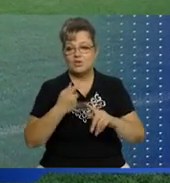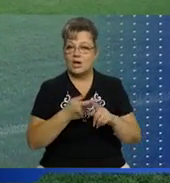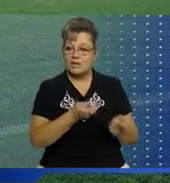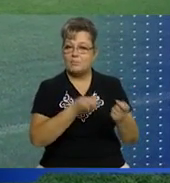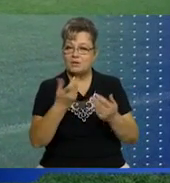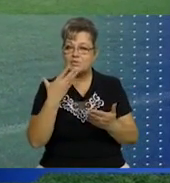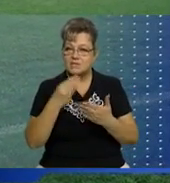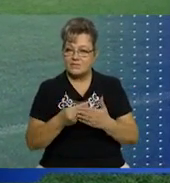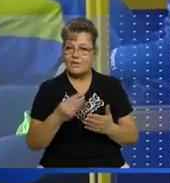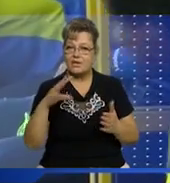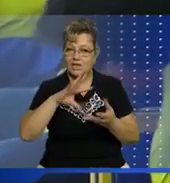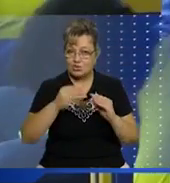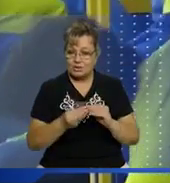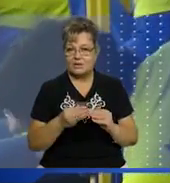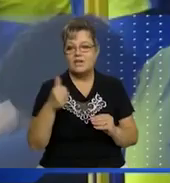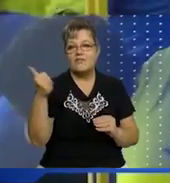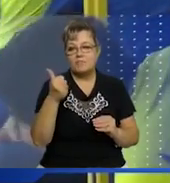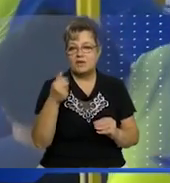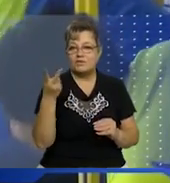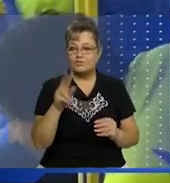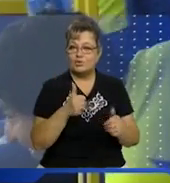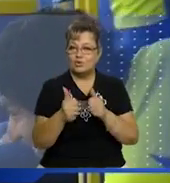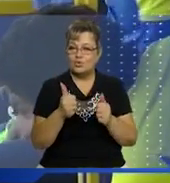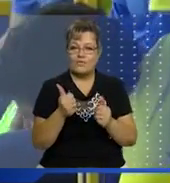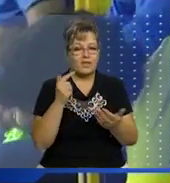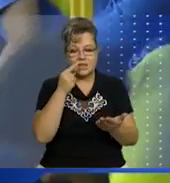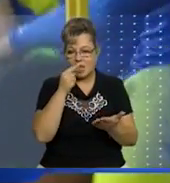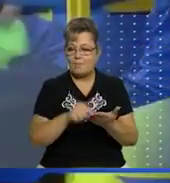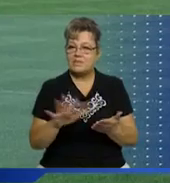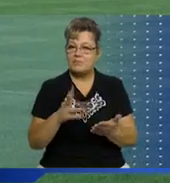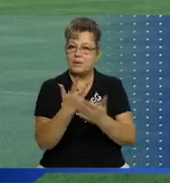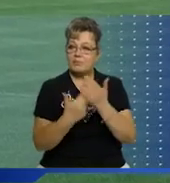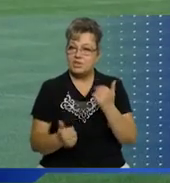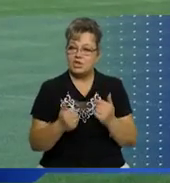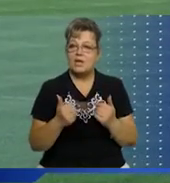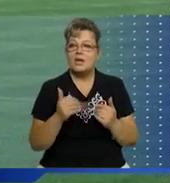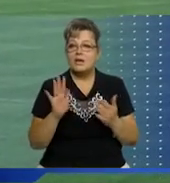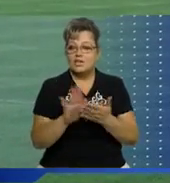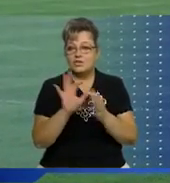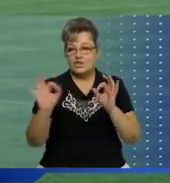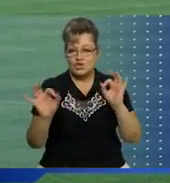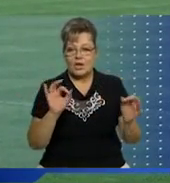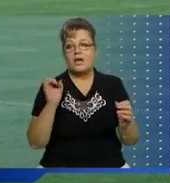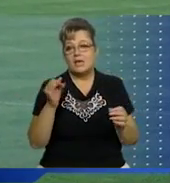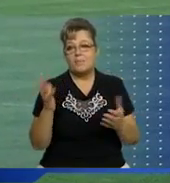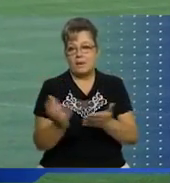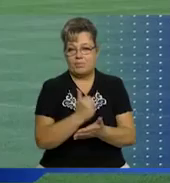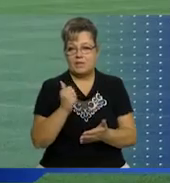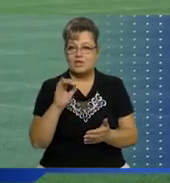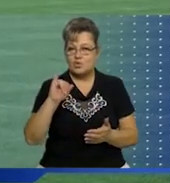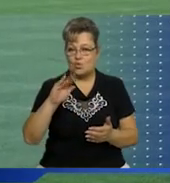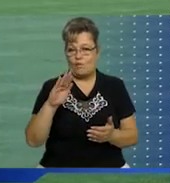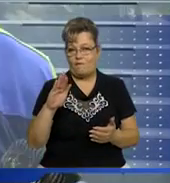приносит свои плоды. Донской коллектив в первых двух турах не потерпел ни одного поражения. Ничья дома с Териком и победа на выезде с